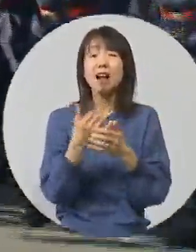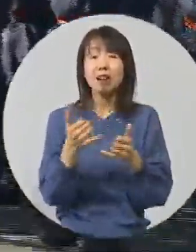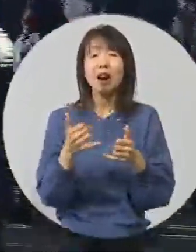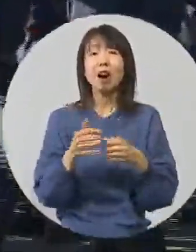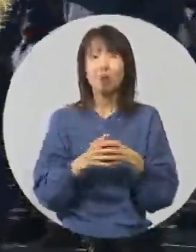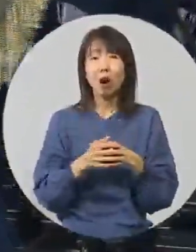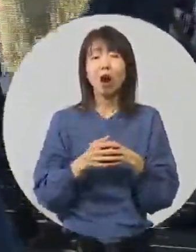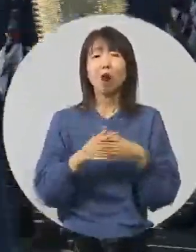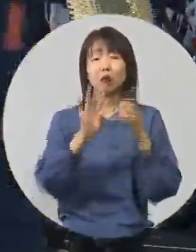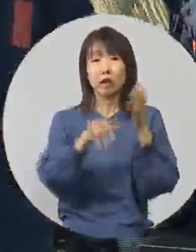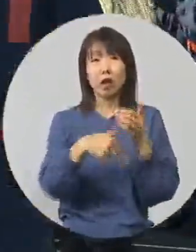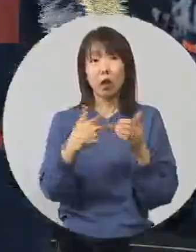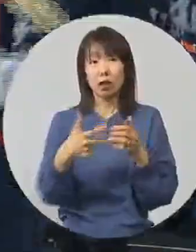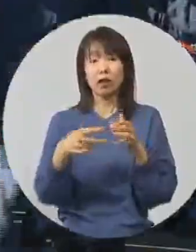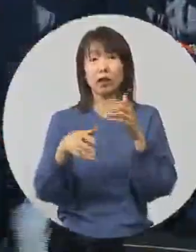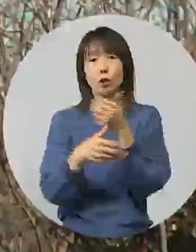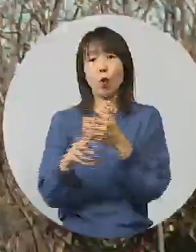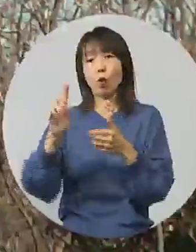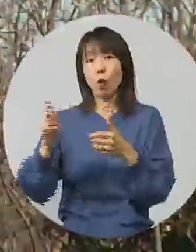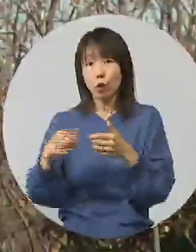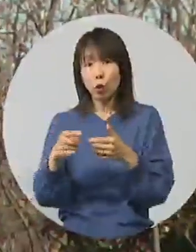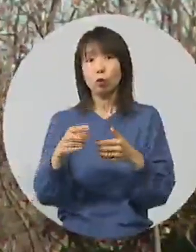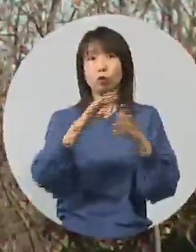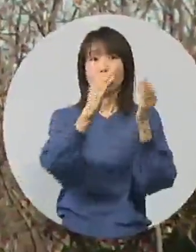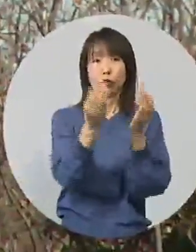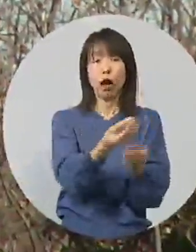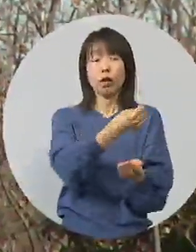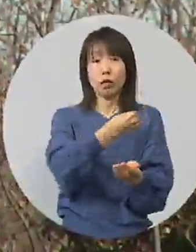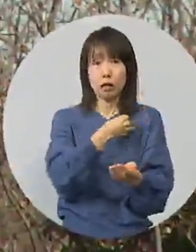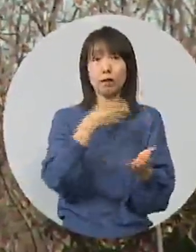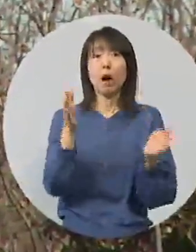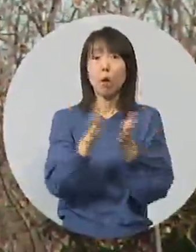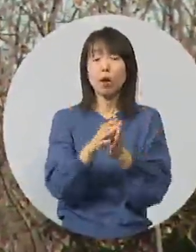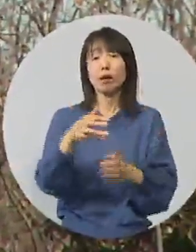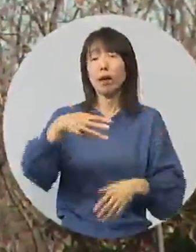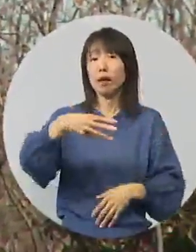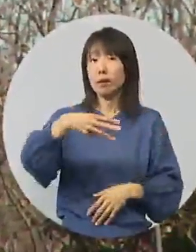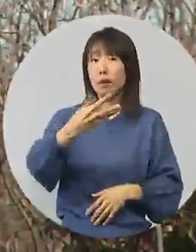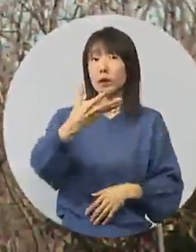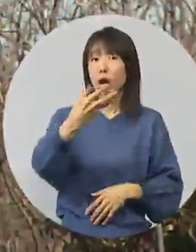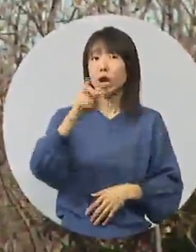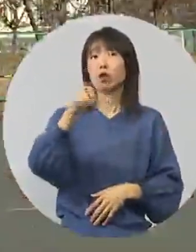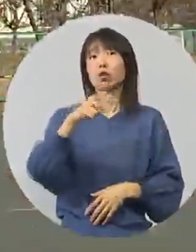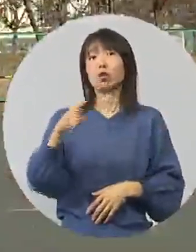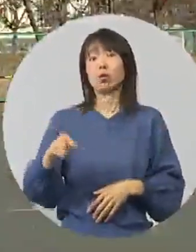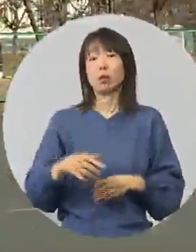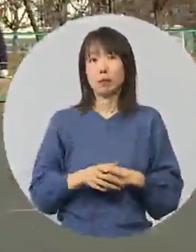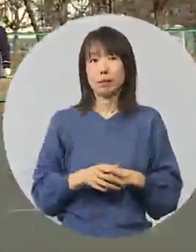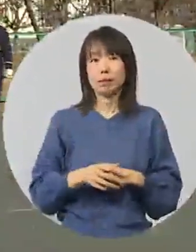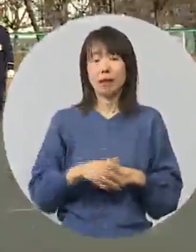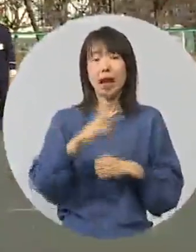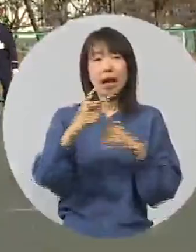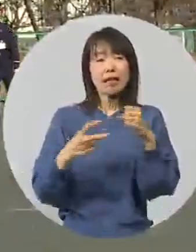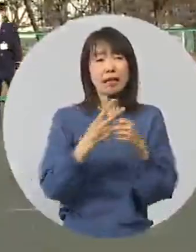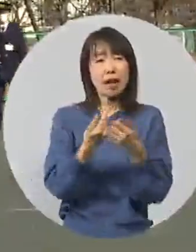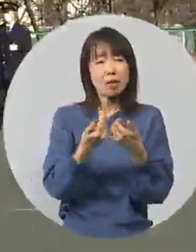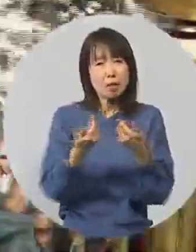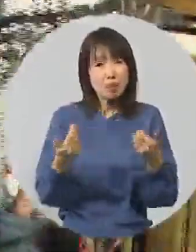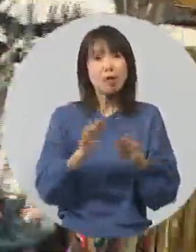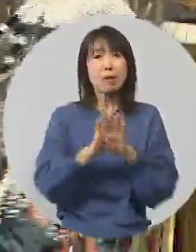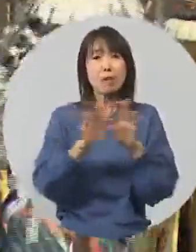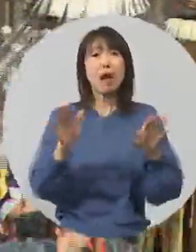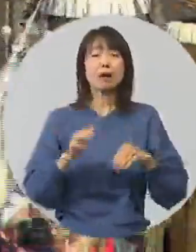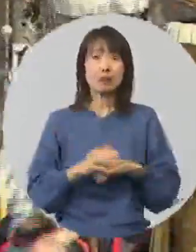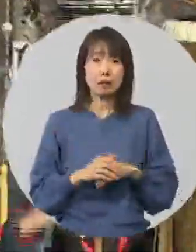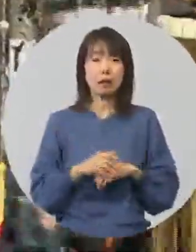団の団員およそ380人です。2年ぶりの開催となる今回の出初め式は新型コロ